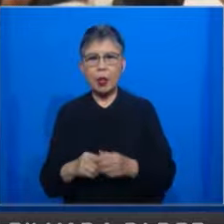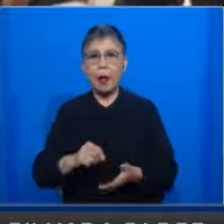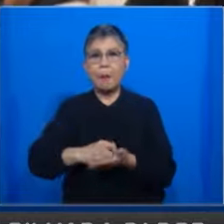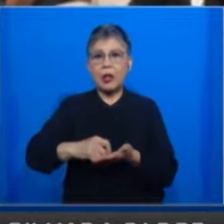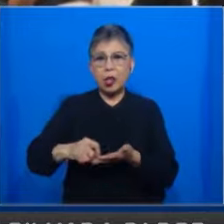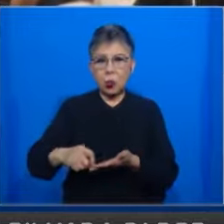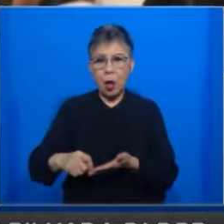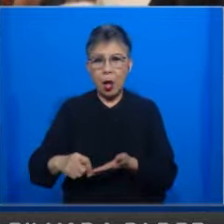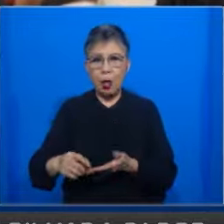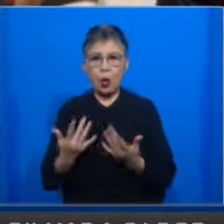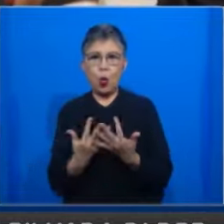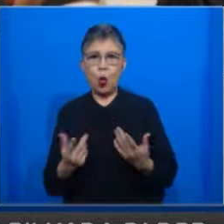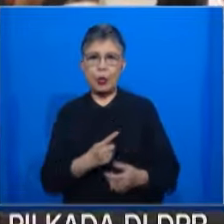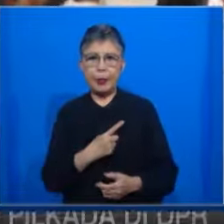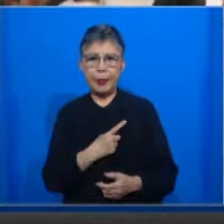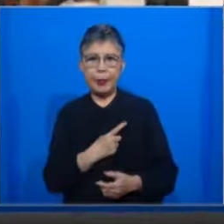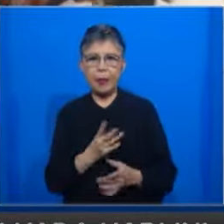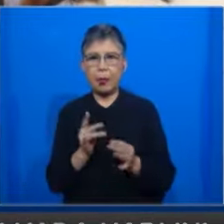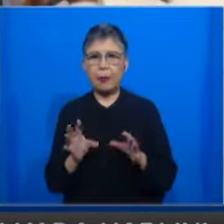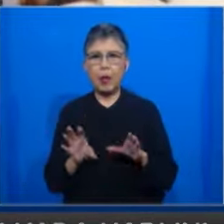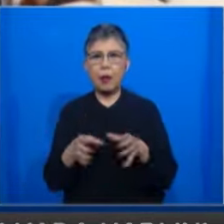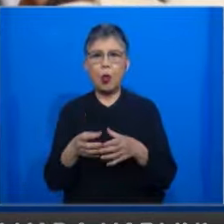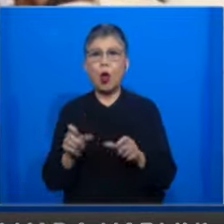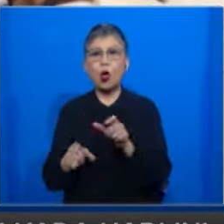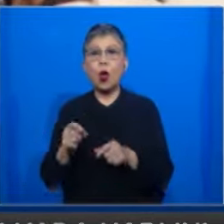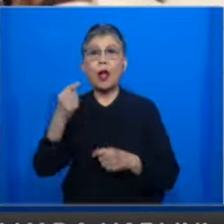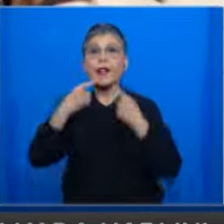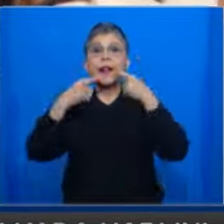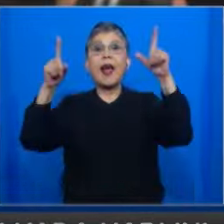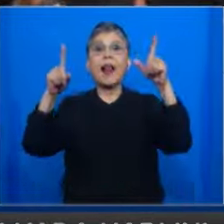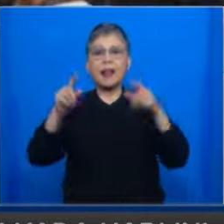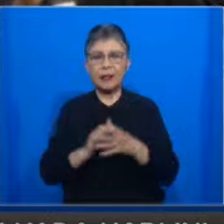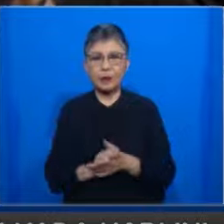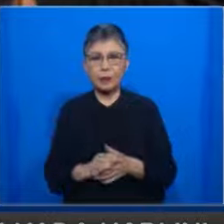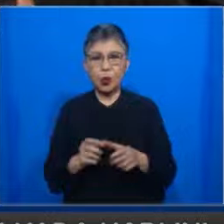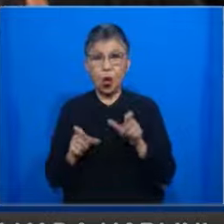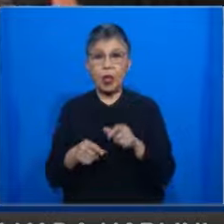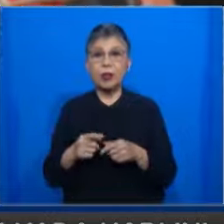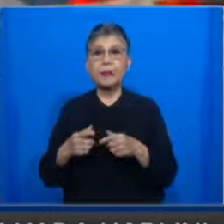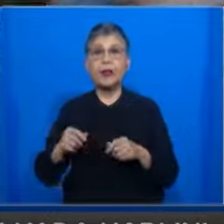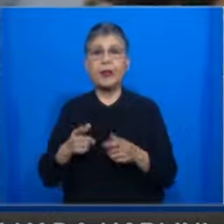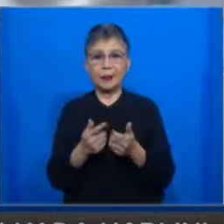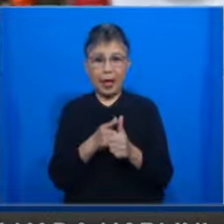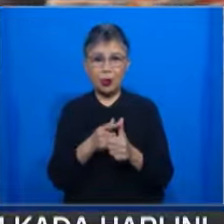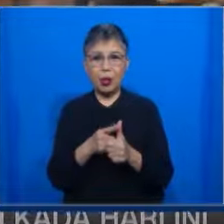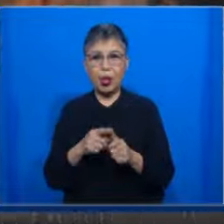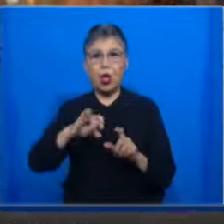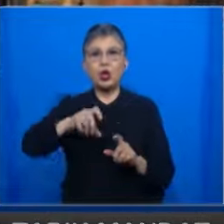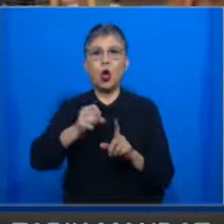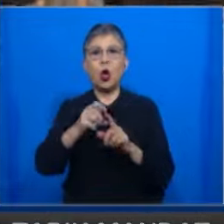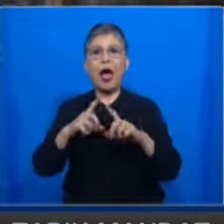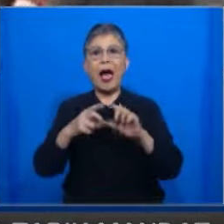mahasiswa, masyarakat sipil, dan beberapa public figure. Beberapa public figure diantaranya seperti Joko